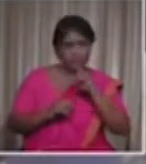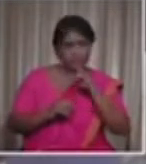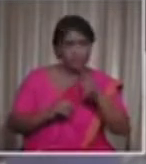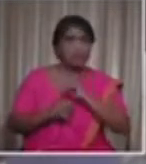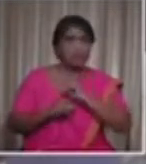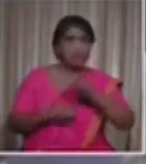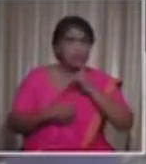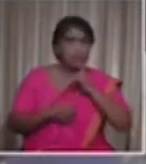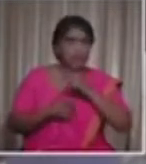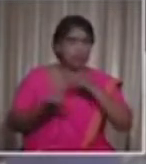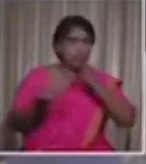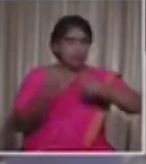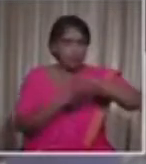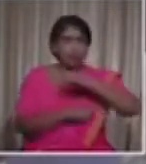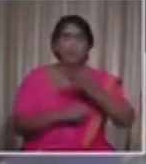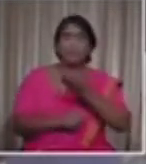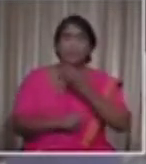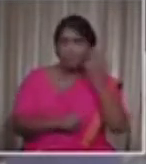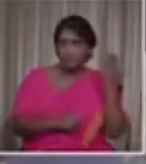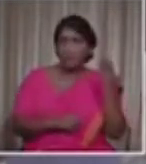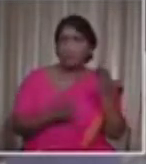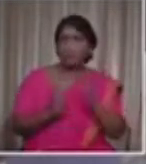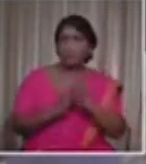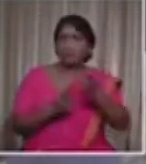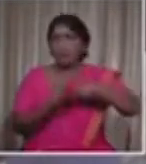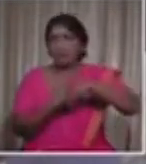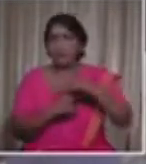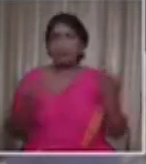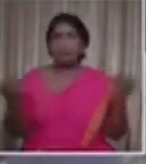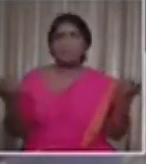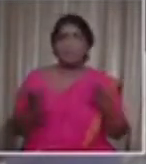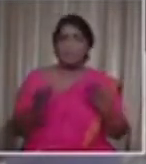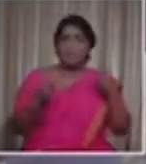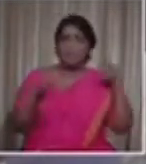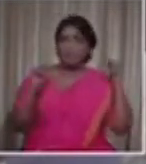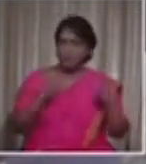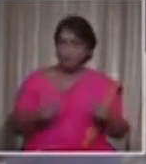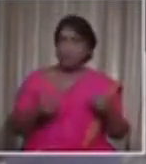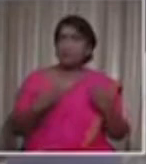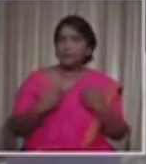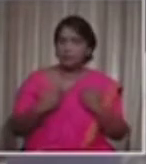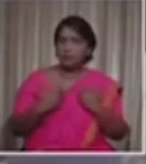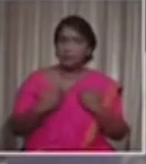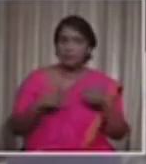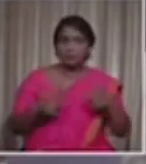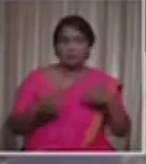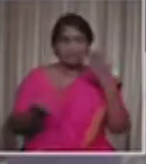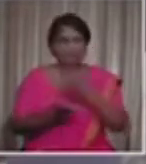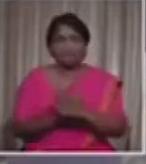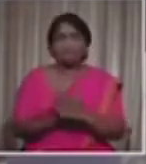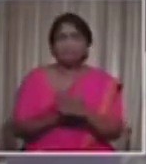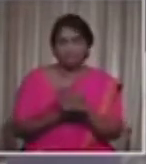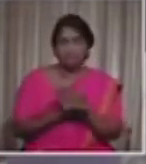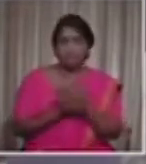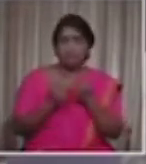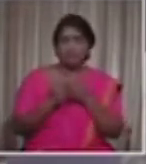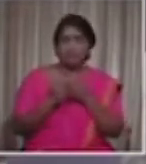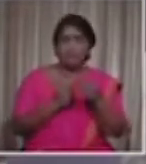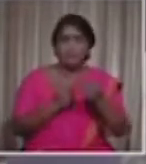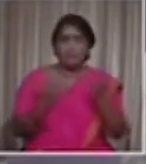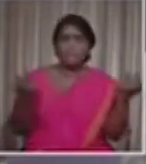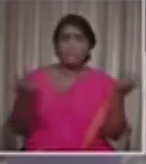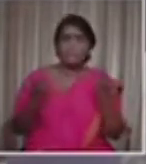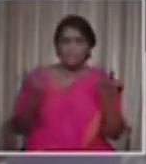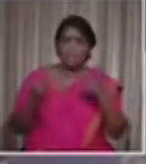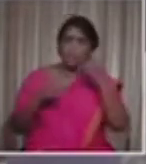නඩුව අනිත් පැත්තට හරවන්න තිබුණා. ඒක හරවන්න බැරි වුණා. ඒකට දැන් අපිට දැන් ඒක හිර වෙලා ඉන්නේ. අපිට ඒකෙන් අයින් වෙන්න බෑ.